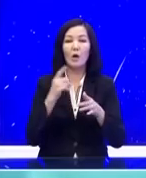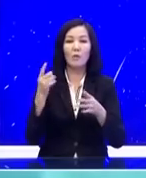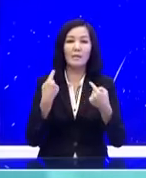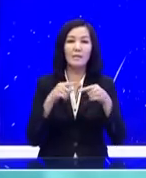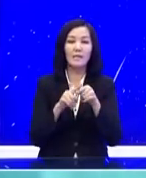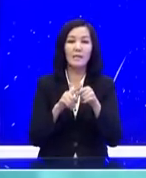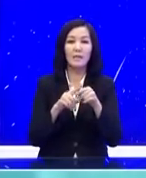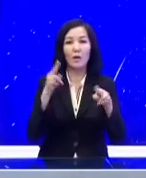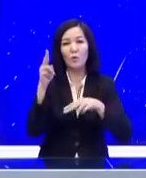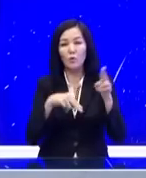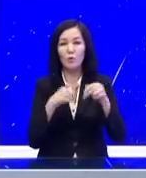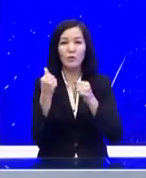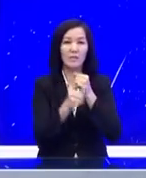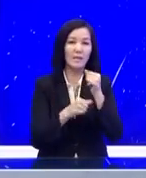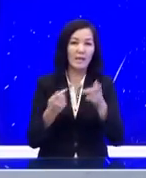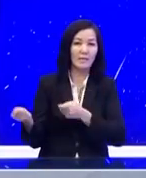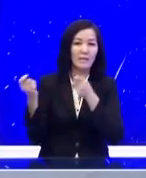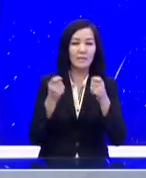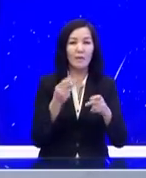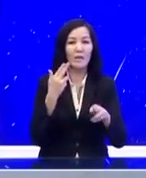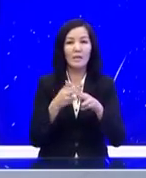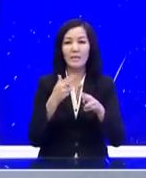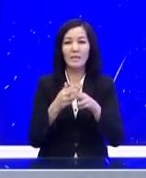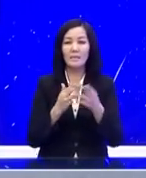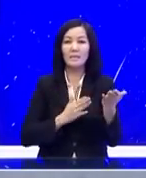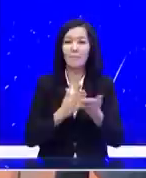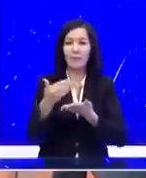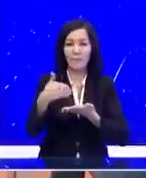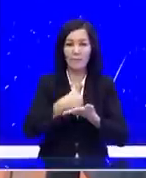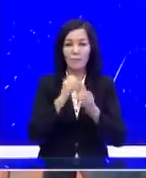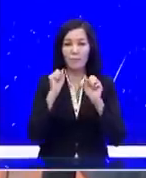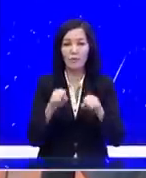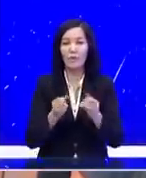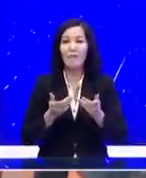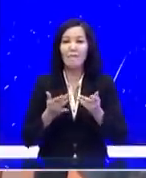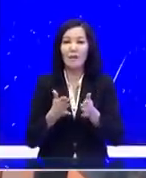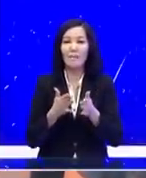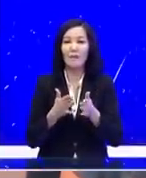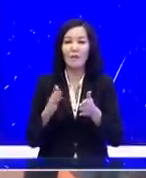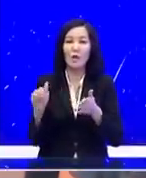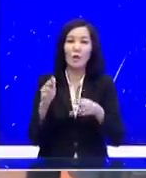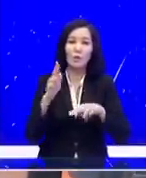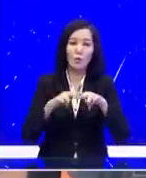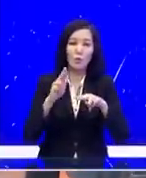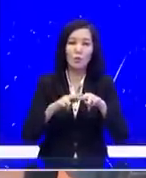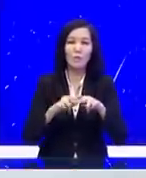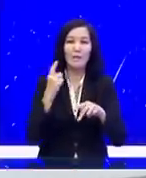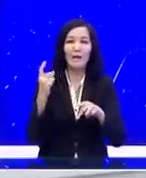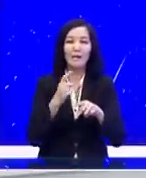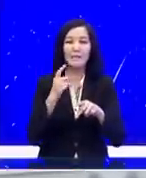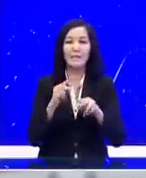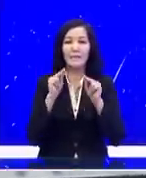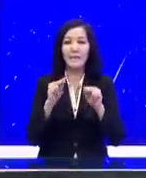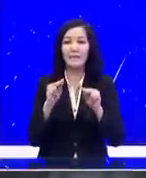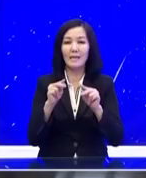техникасы, құрылыс заттарын тасымалдаушылар еш қиындықсыз кіріп шыға алады. Тек талап етілетіні төлқұжат пен шаруашылық иесін